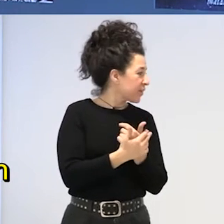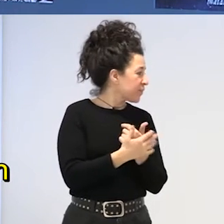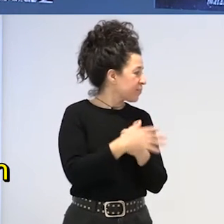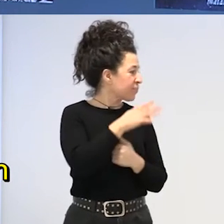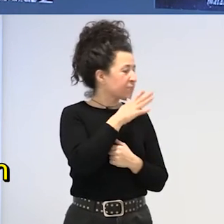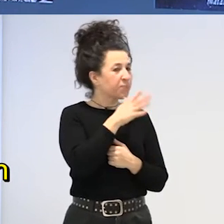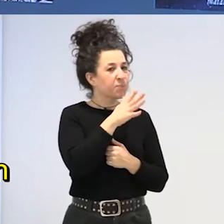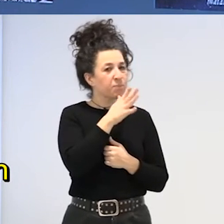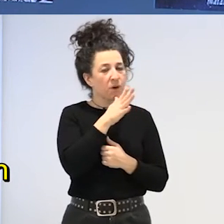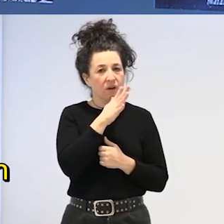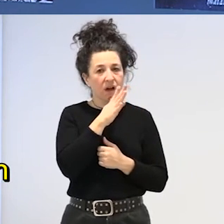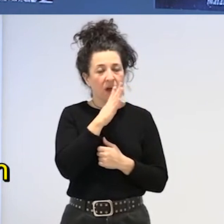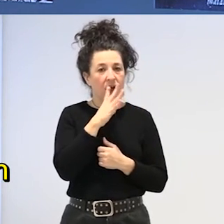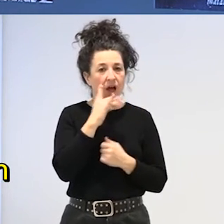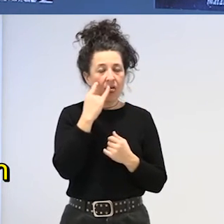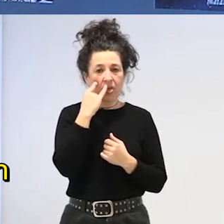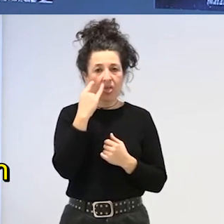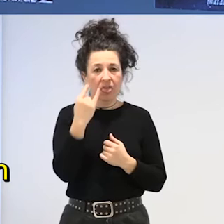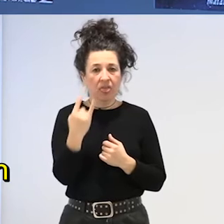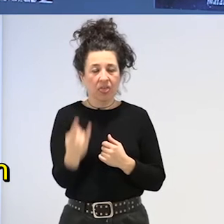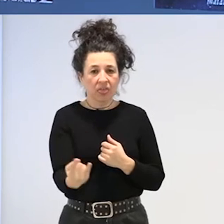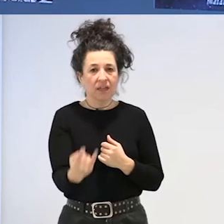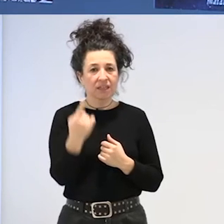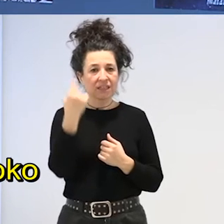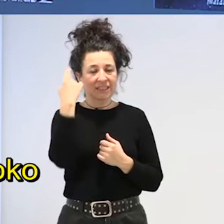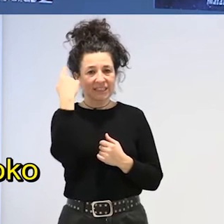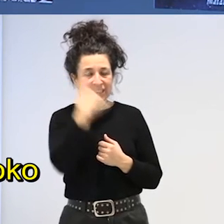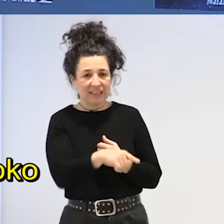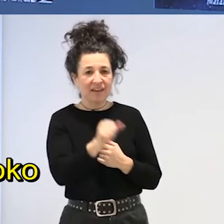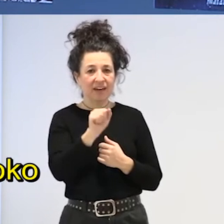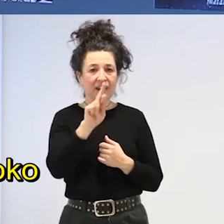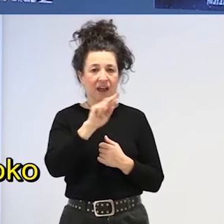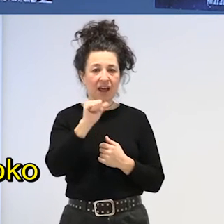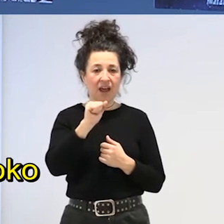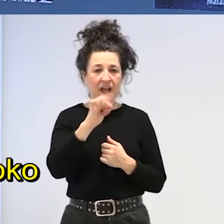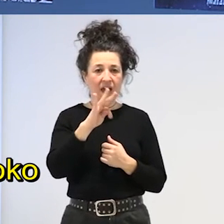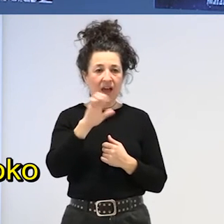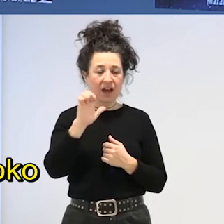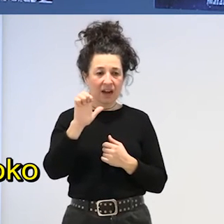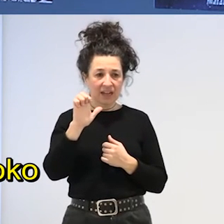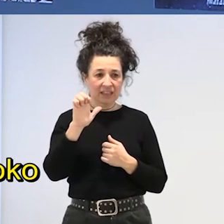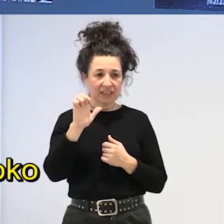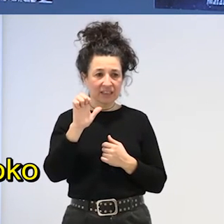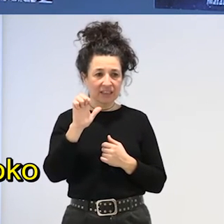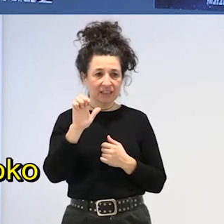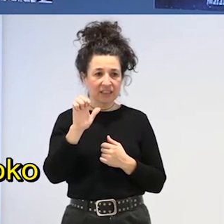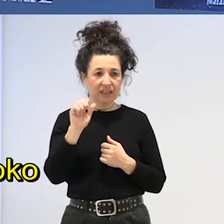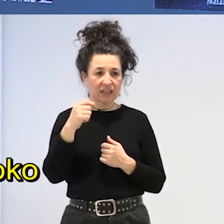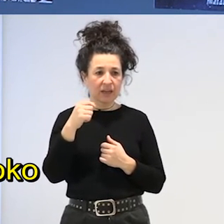Ni liluratuta gelditu nintzen jakitean Arratek gure Maili Pelot zientzia